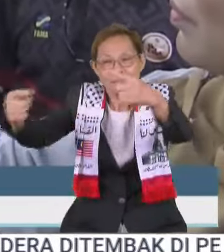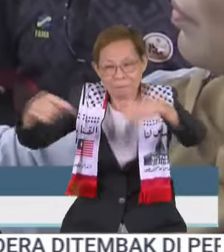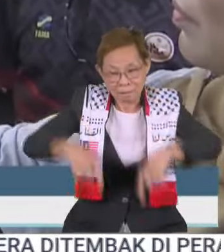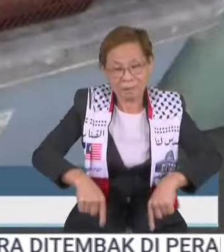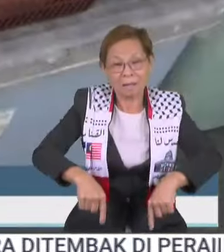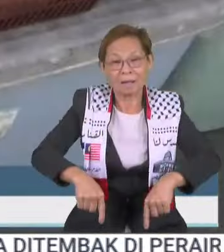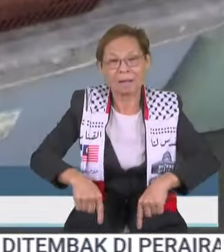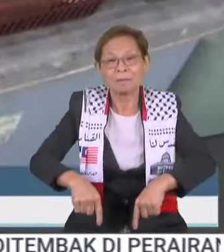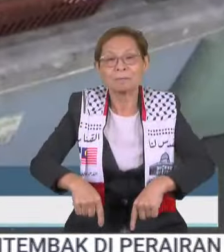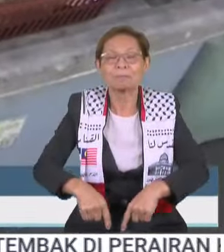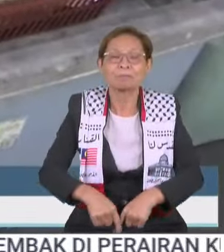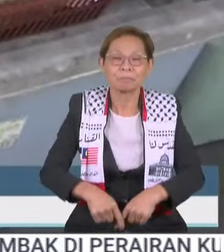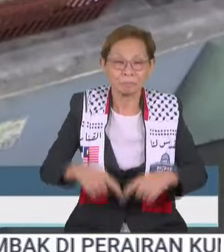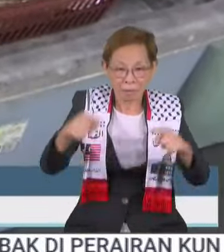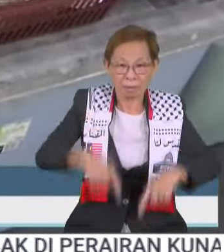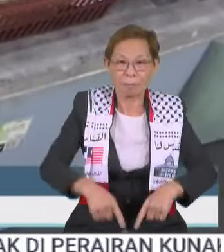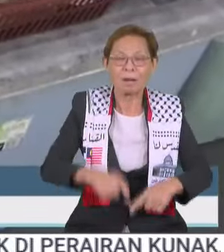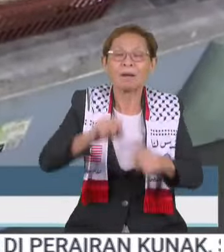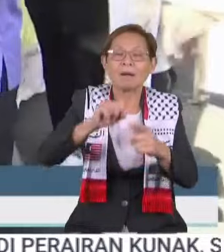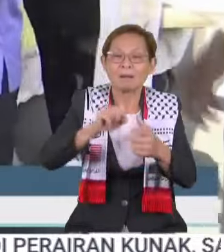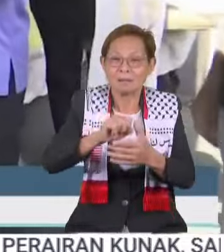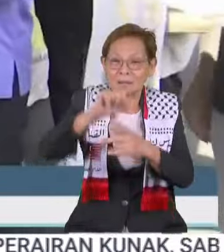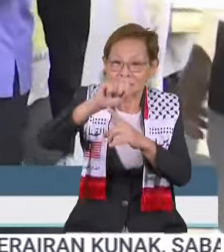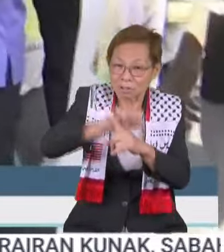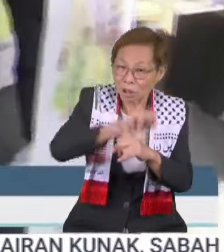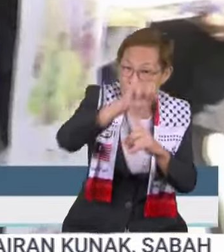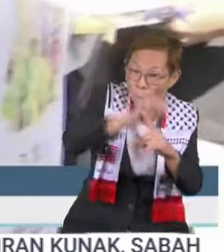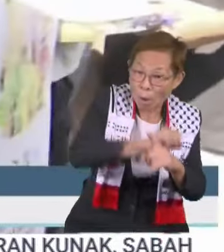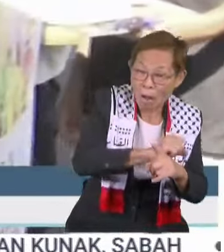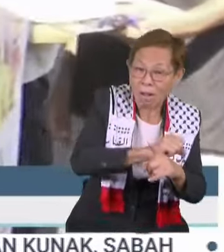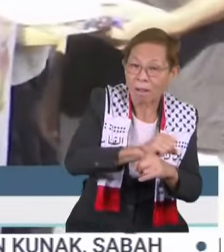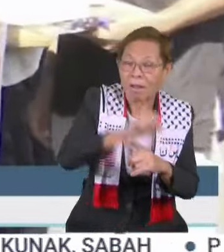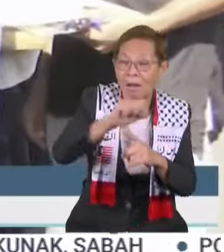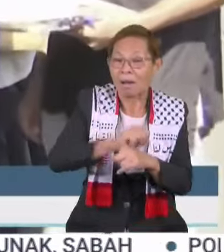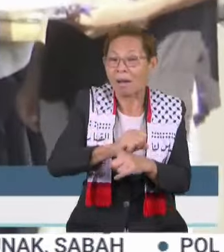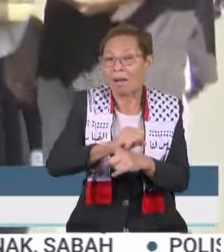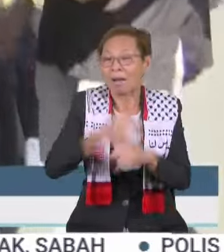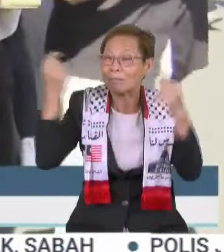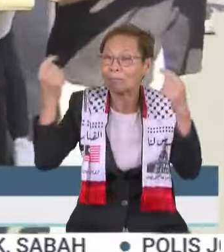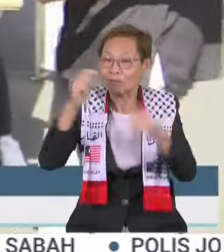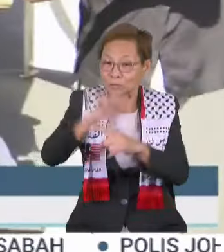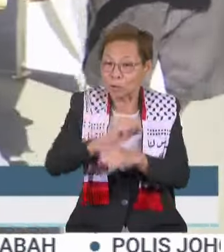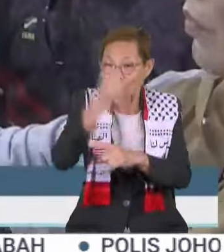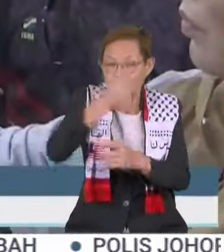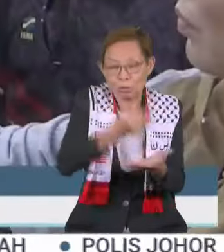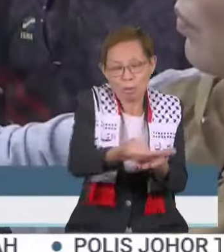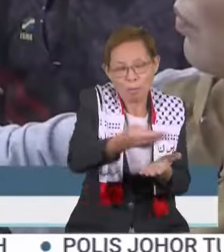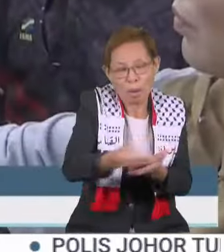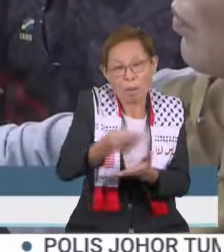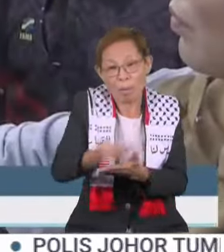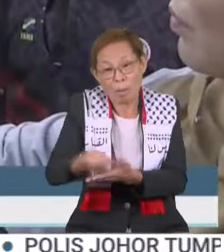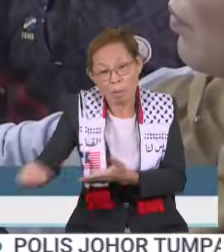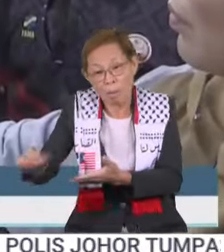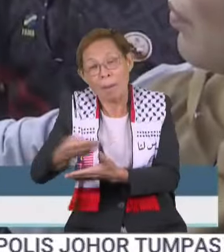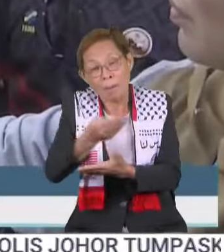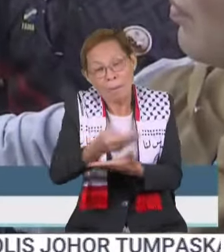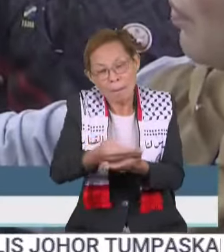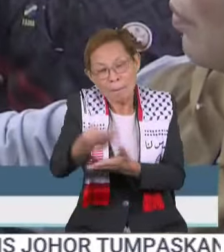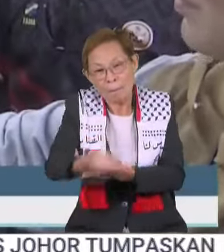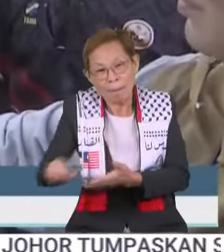program-program jualan Semarak Syawal Agro Madani untuk mendapatkan barangan-barangan keperluan bagi persediaan menyambut Hari